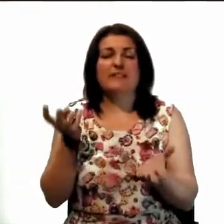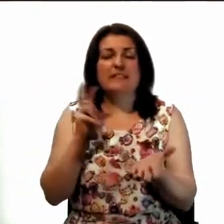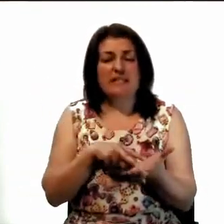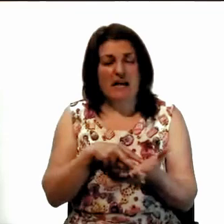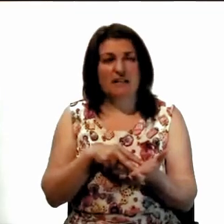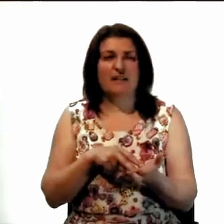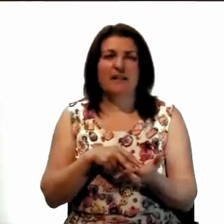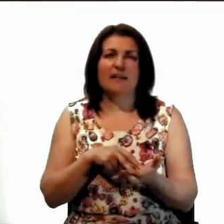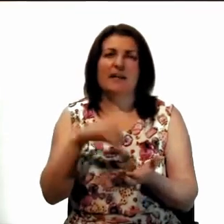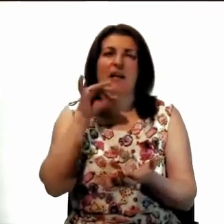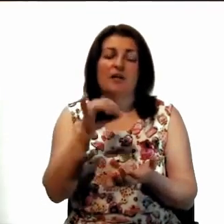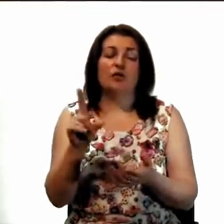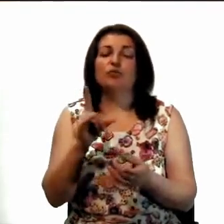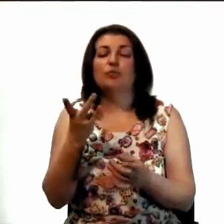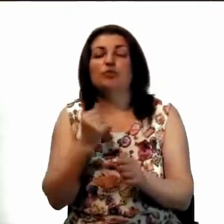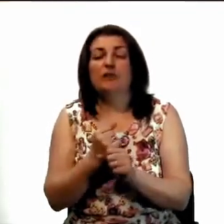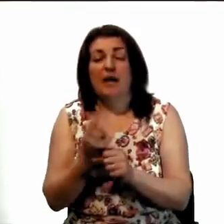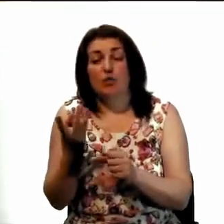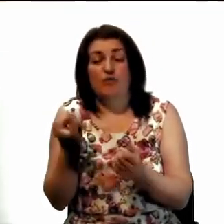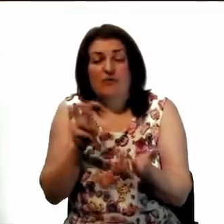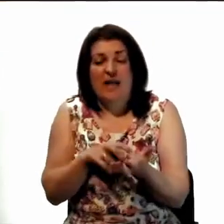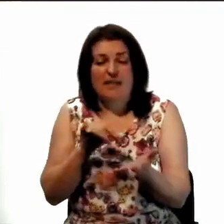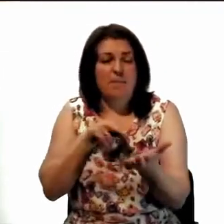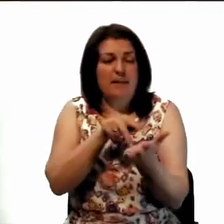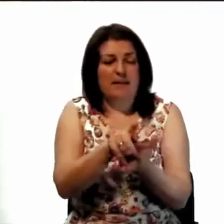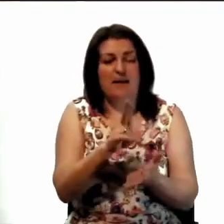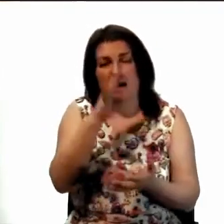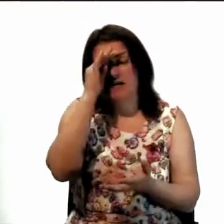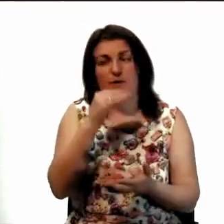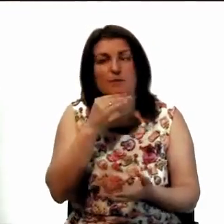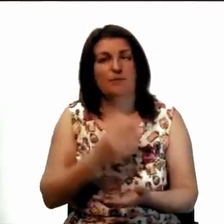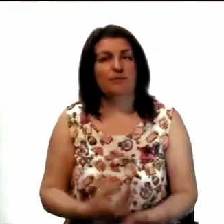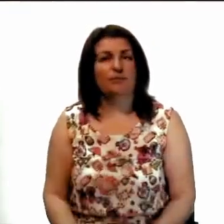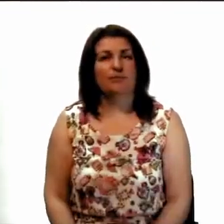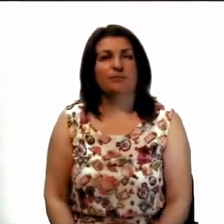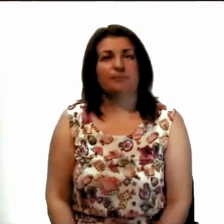встать и что сделать? Прийти к отцу.